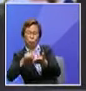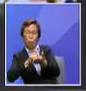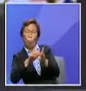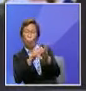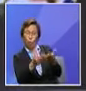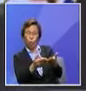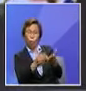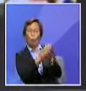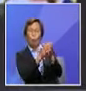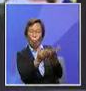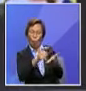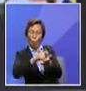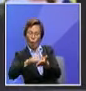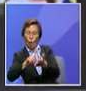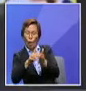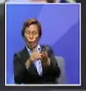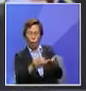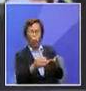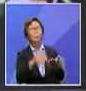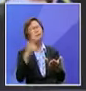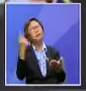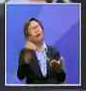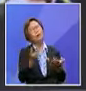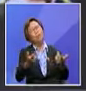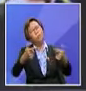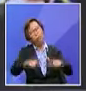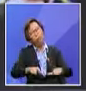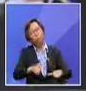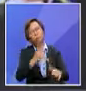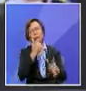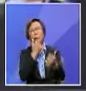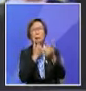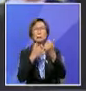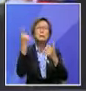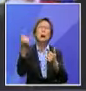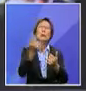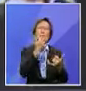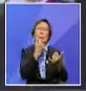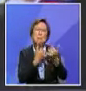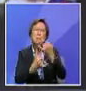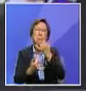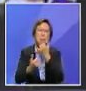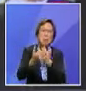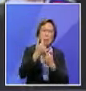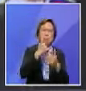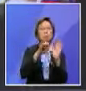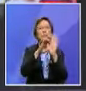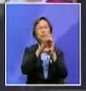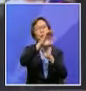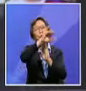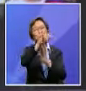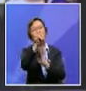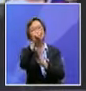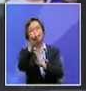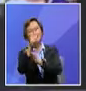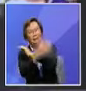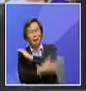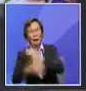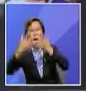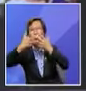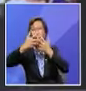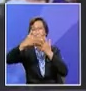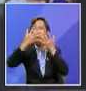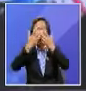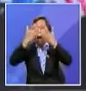kerana kita dapati selalu berlaku kesilapan. Ya. Misalnya jata negara,